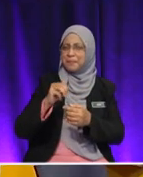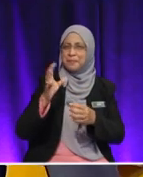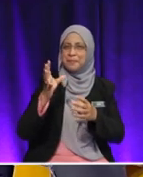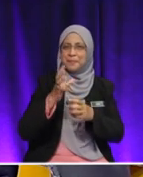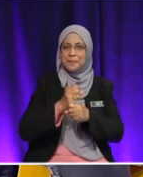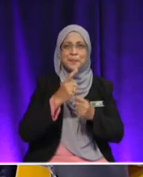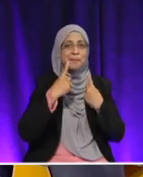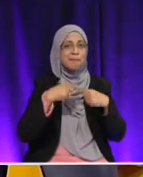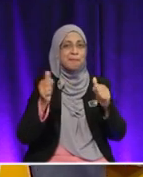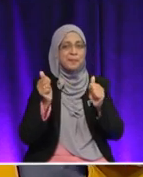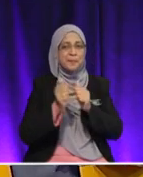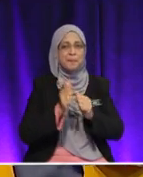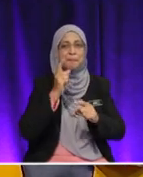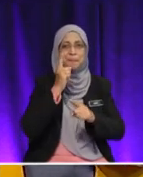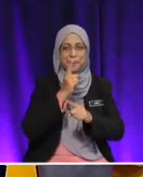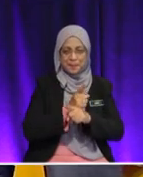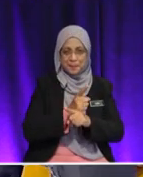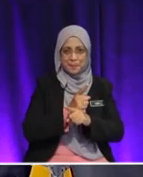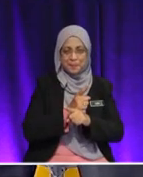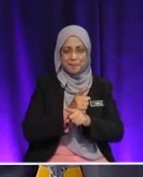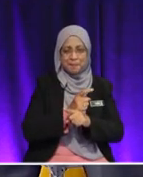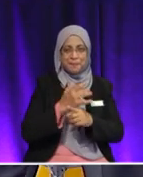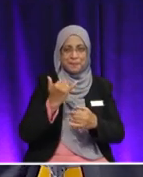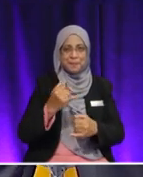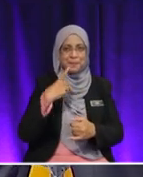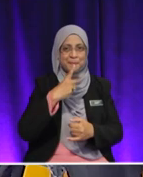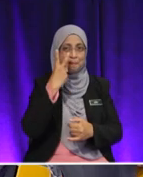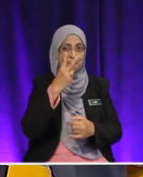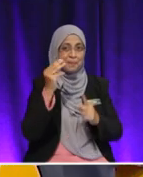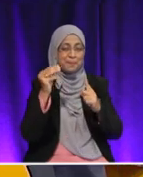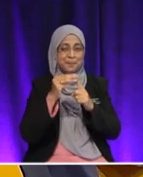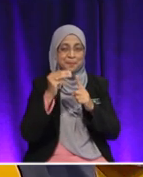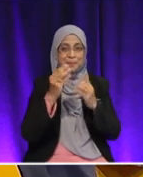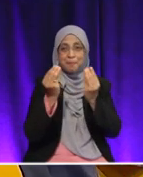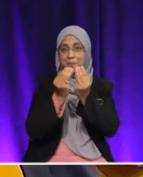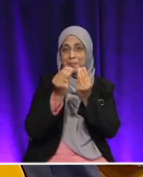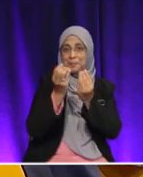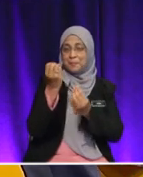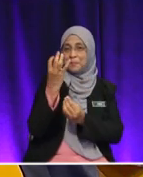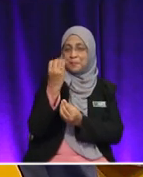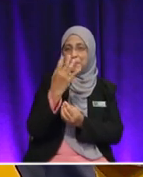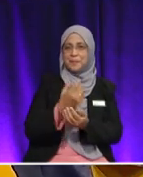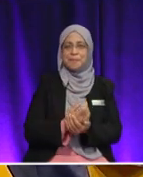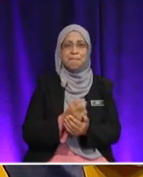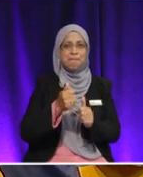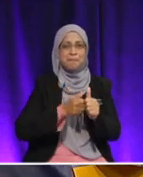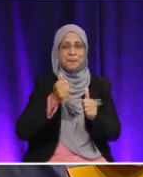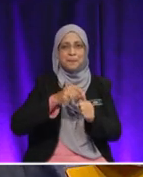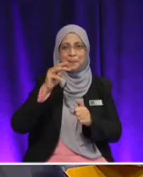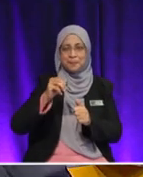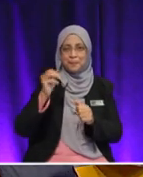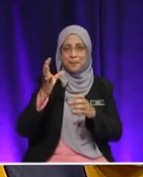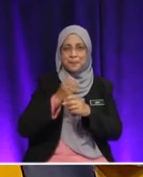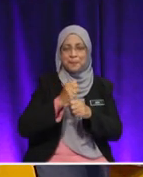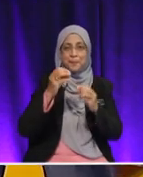ini telah memberi jawaban yang tepat dan Mari kita lihat berapakah Mata ganjaran yang telah dikuti oleh setiap pelajar yang